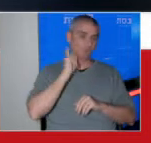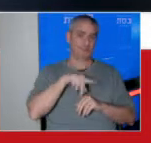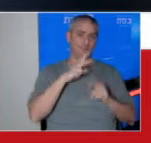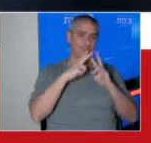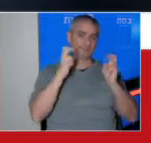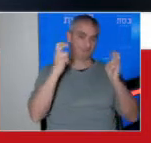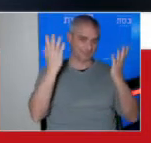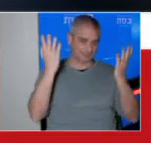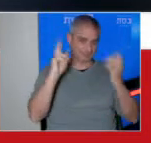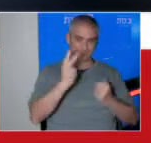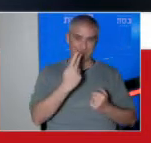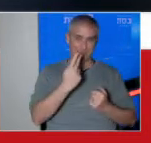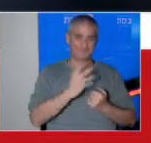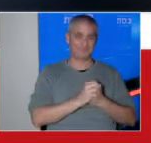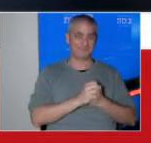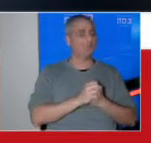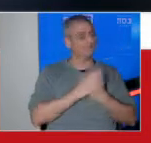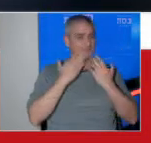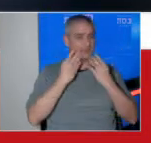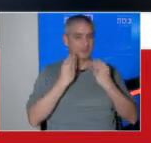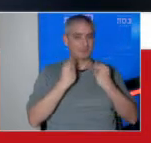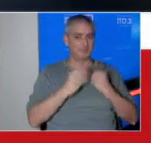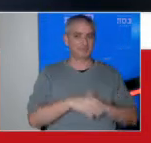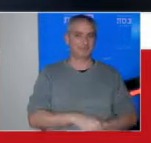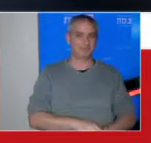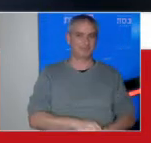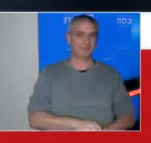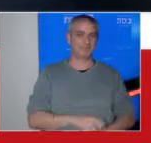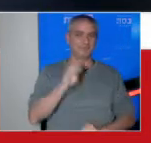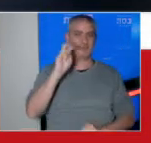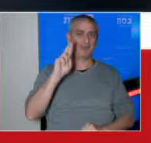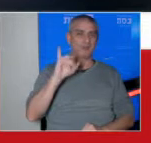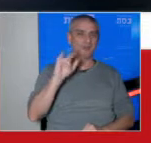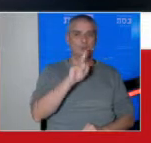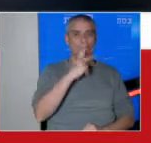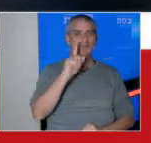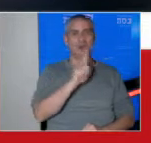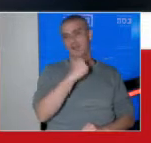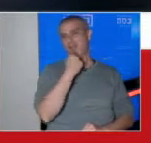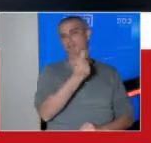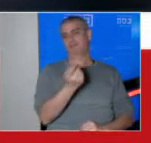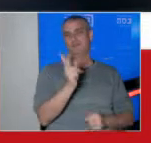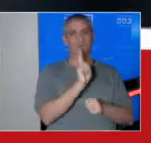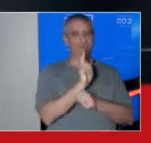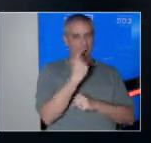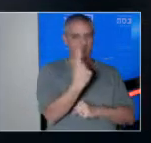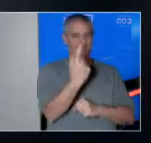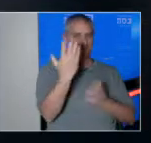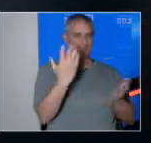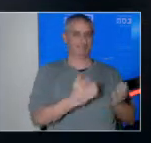שם העיר שוב. תודה רבה לך. מריופול. יפה, הנה אמרנו את זה. נטע בא, שמור על עצמך, תודה